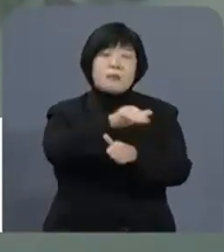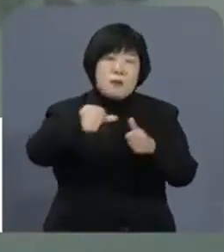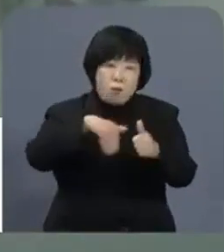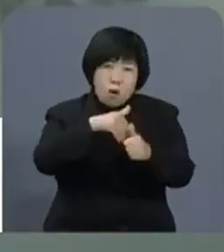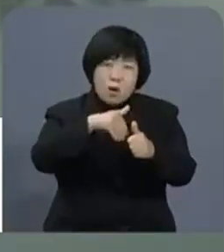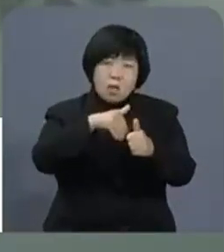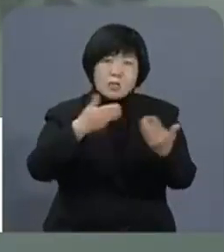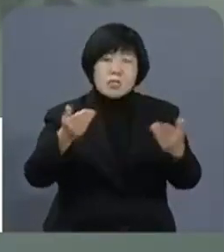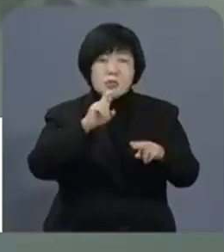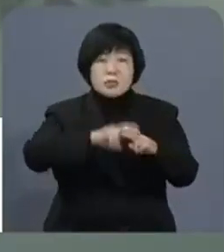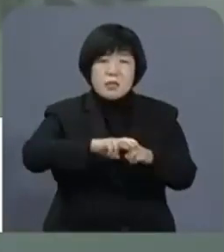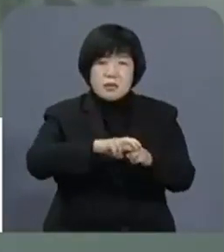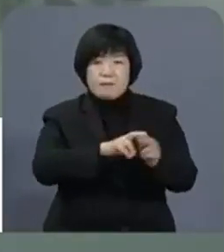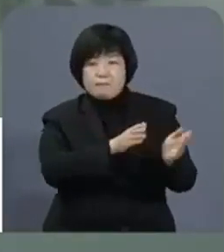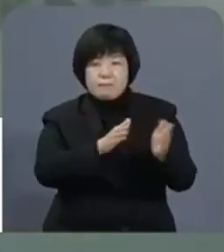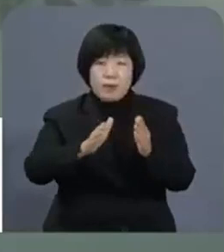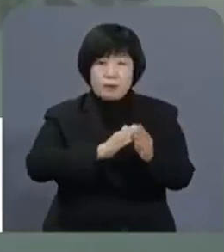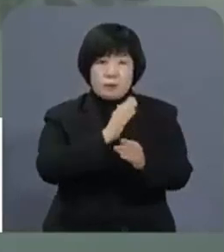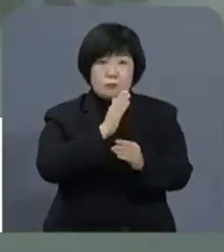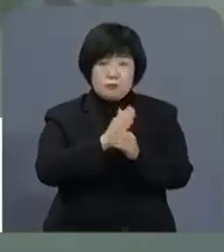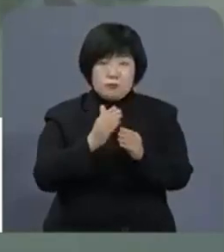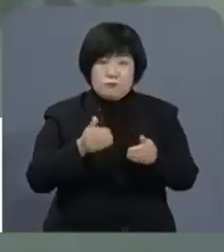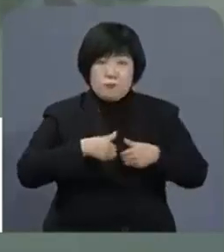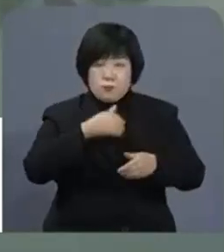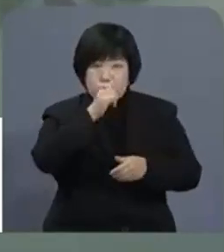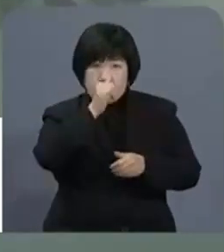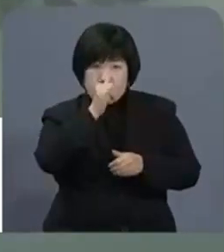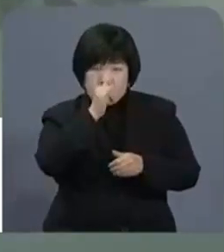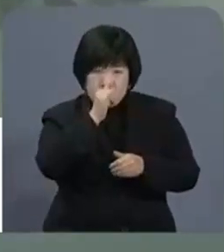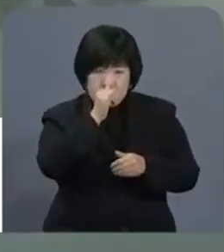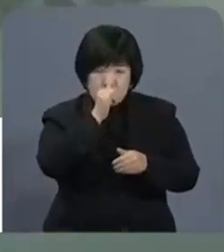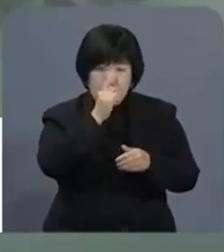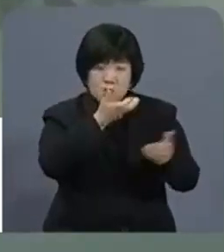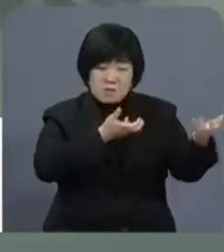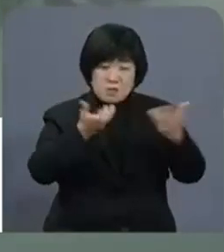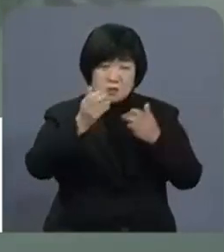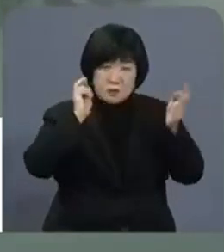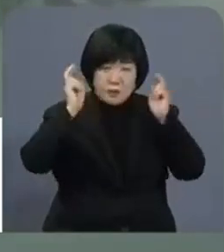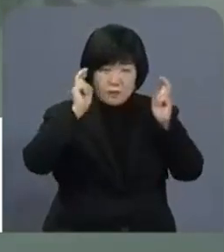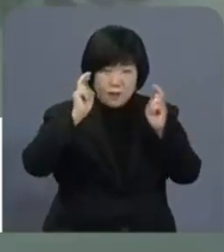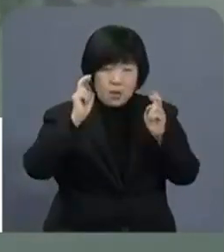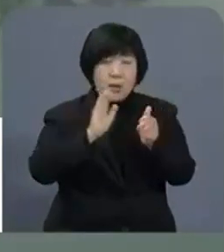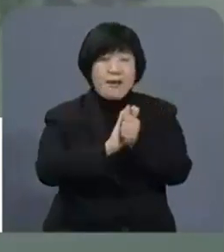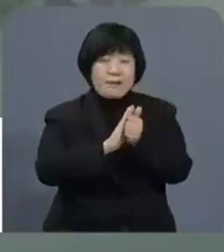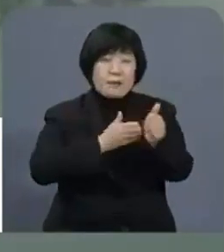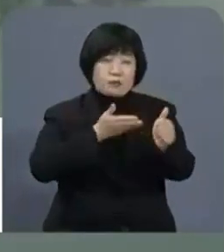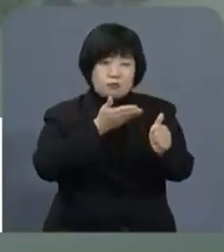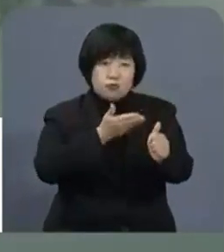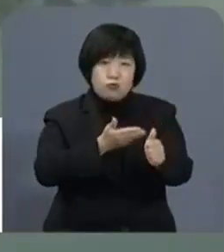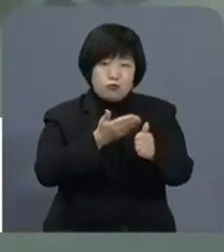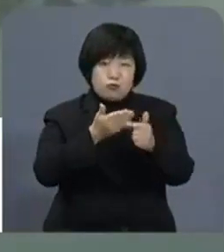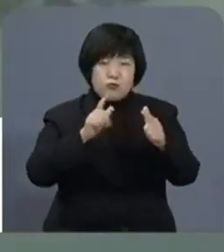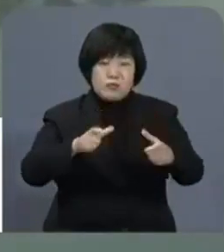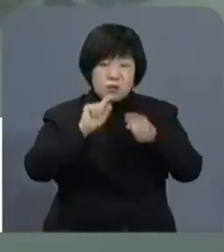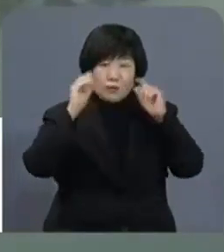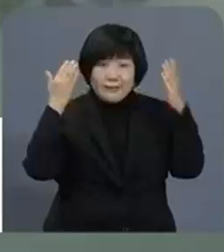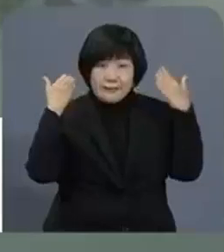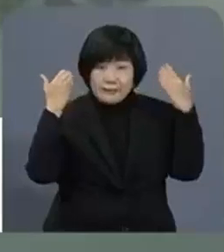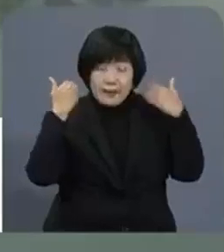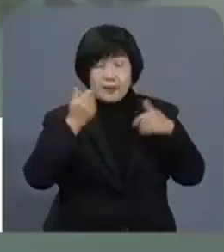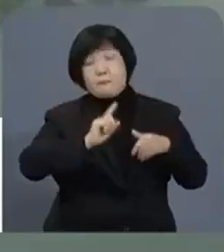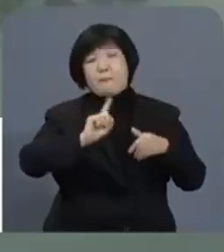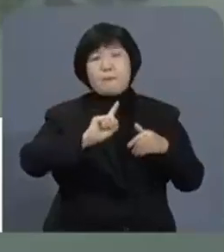일자리를 만들어야 하는데요 이전 기업에 파격적인 혜택을 주고 지역대학 에는 반값 등록금 을 추진하는 등 기업과